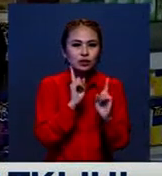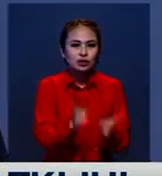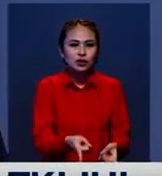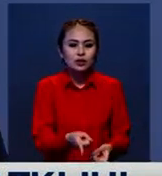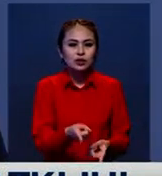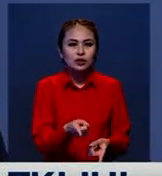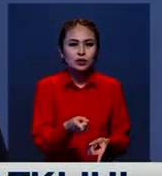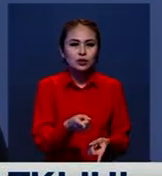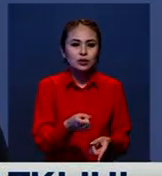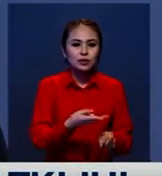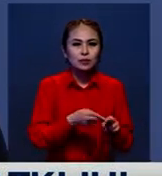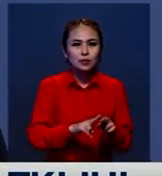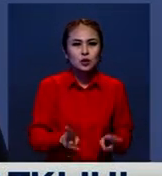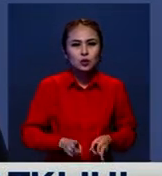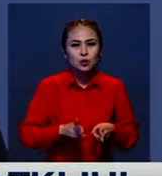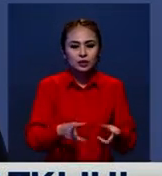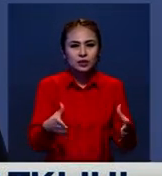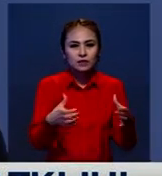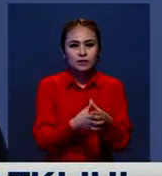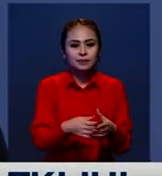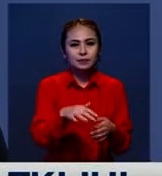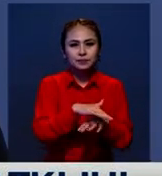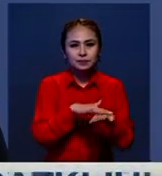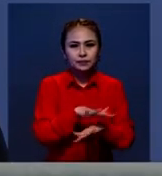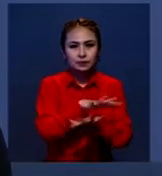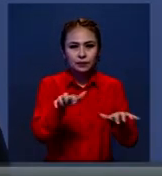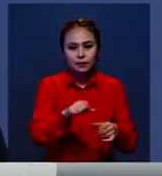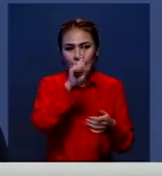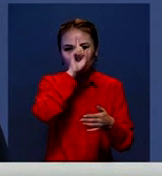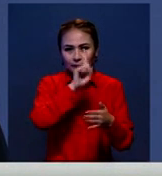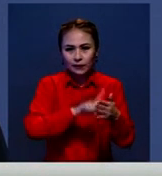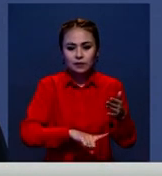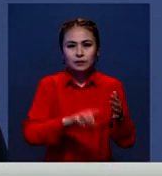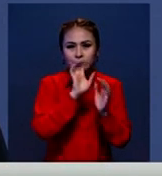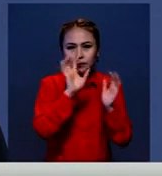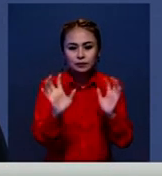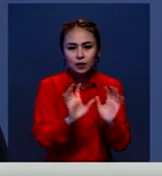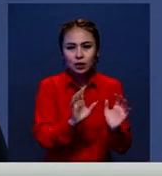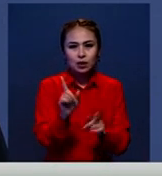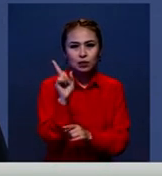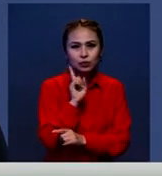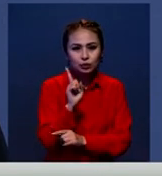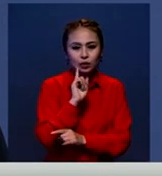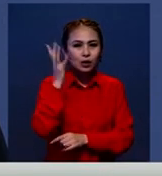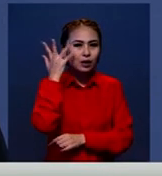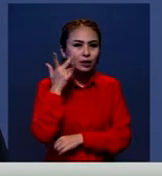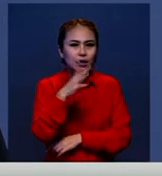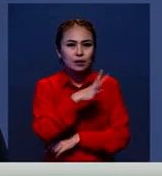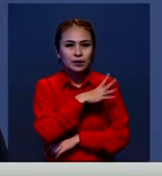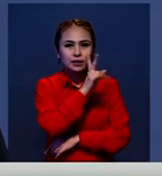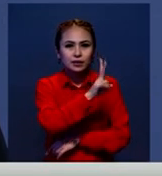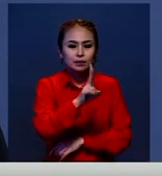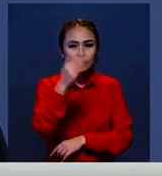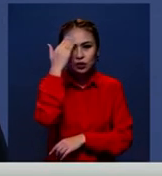деді. Пандемия кезінде халық билікке үміт артып, қамқорлықпен көмек күтіп отырғанда кейбір